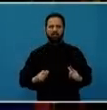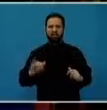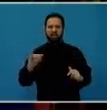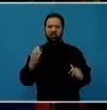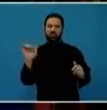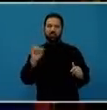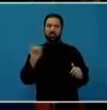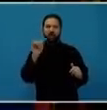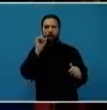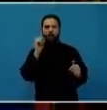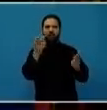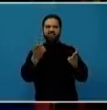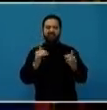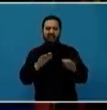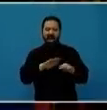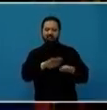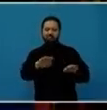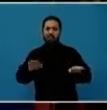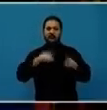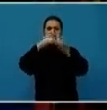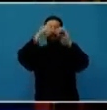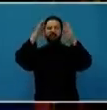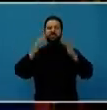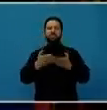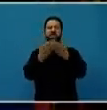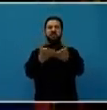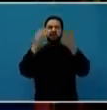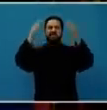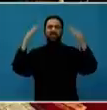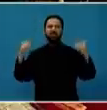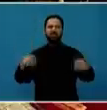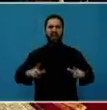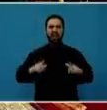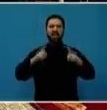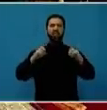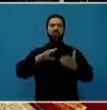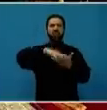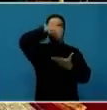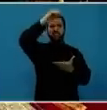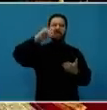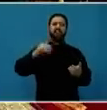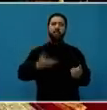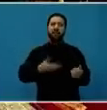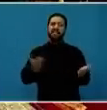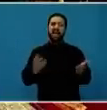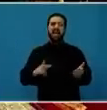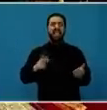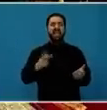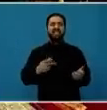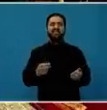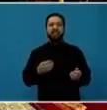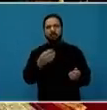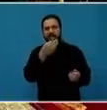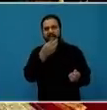spațiu primesc fericirea, primesc liniștirea sufletească. Care este antidotul pentru blestem?